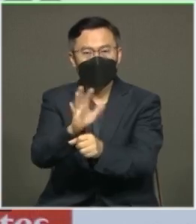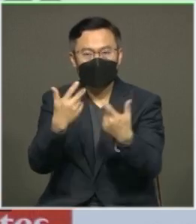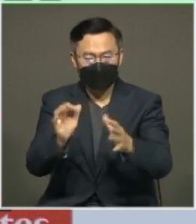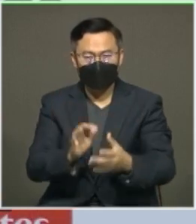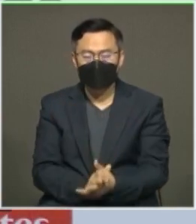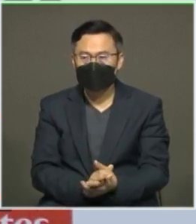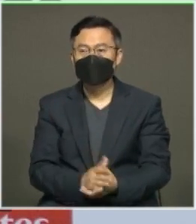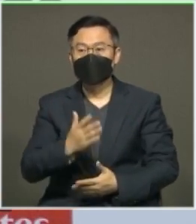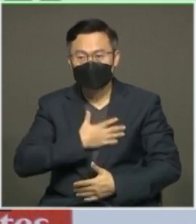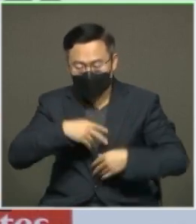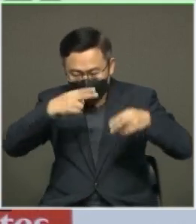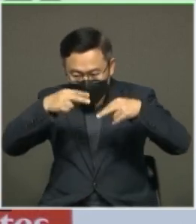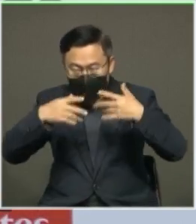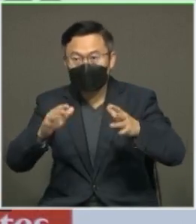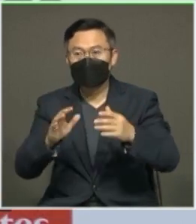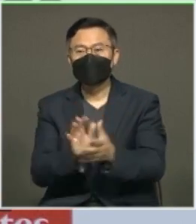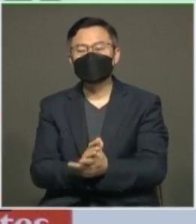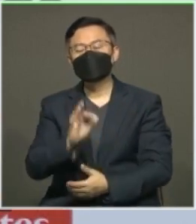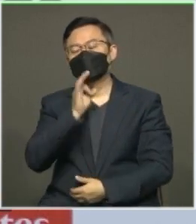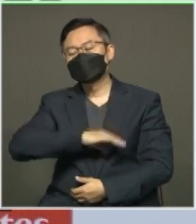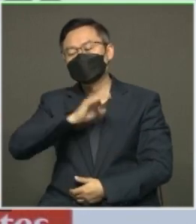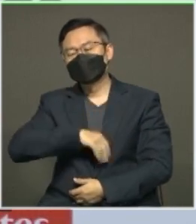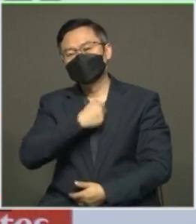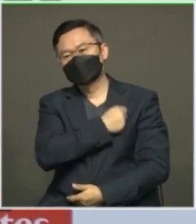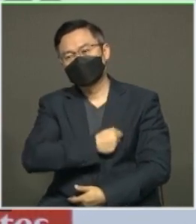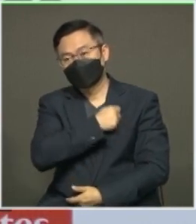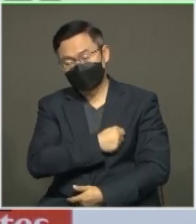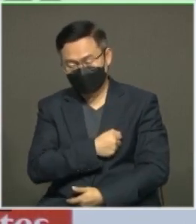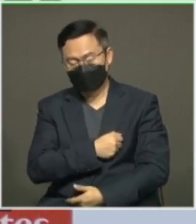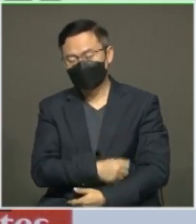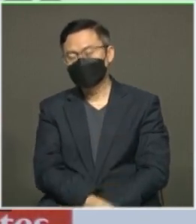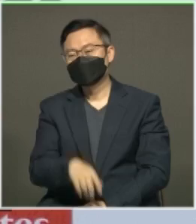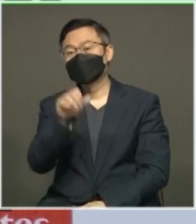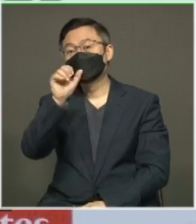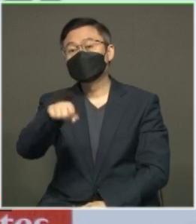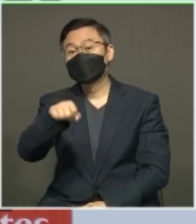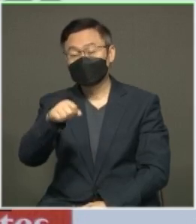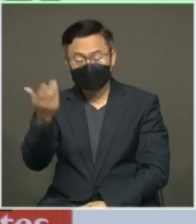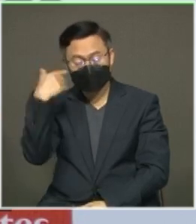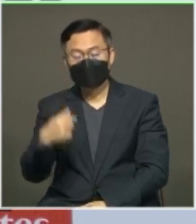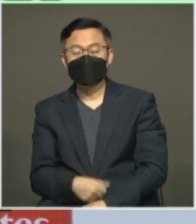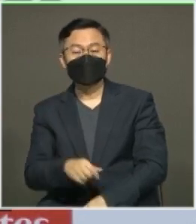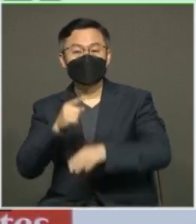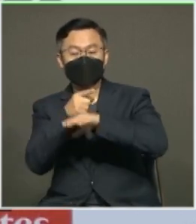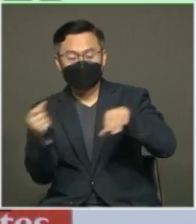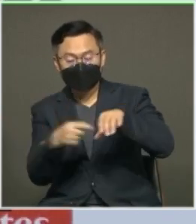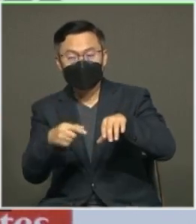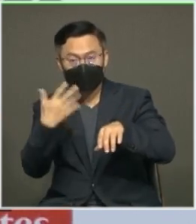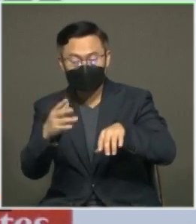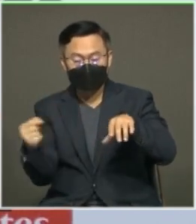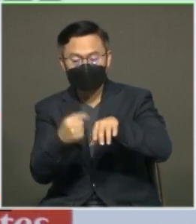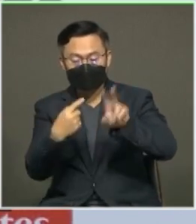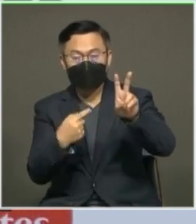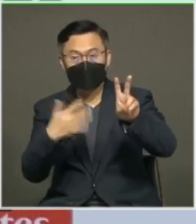แต่ท้ายที่สุดผลการแข่งขันมันน่าผิดหวังเราสาตีไข่แตกได้เร็วสร้างสรรค์โอกาสได้หลายครั้งแต่ก็ไม่สามารถเปลี่